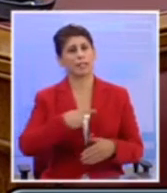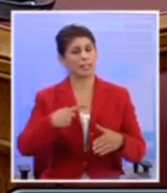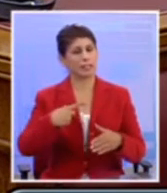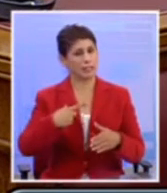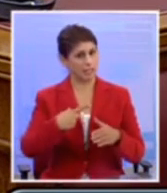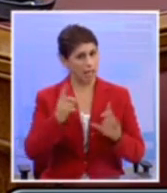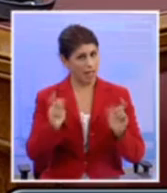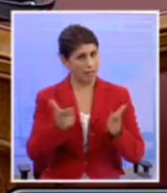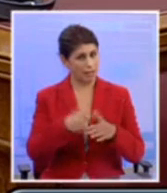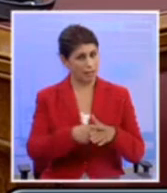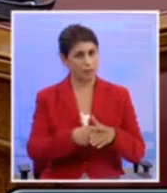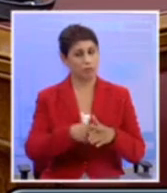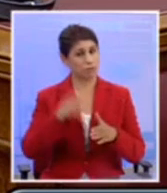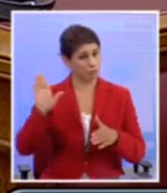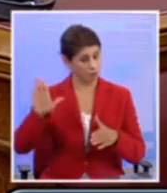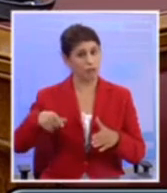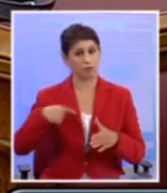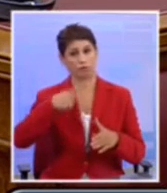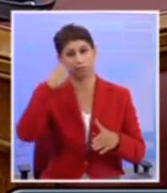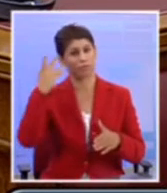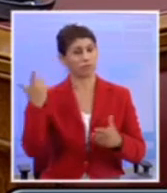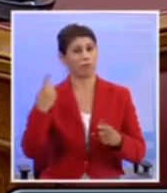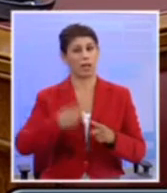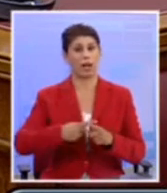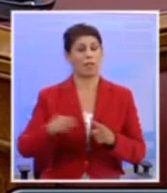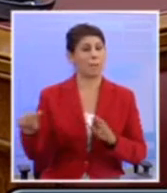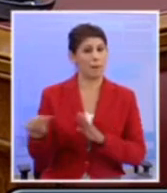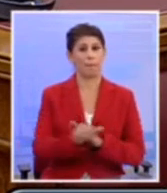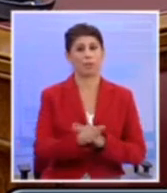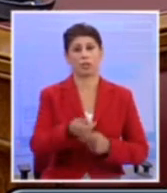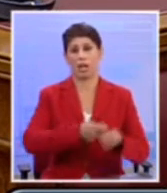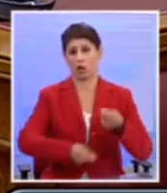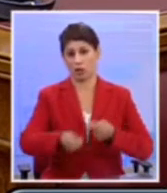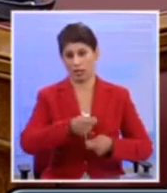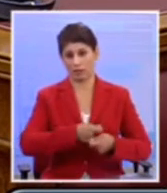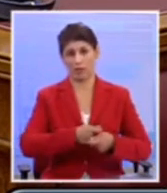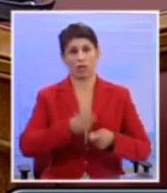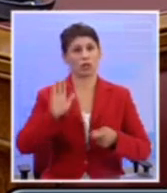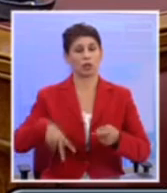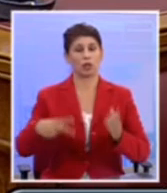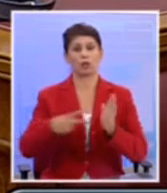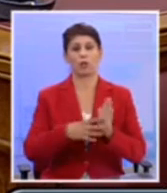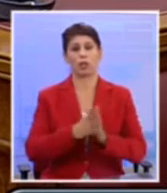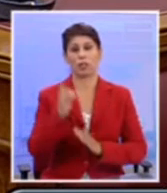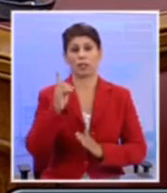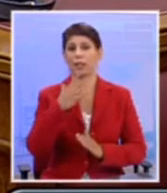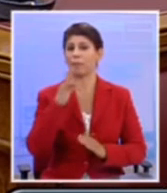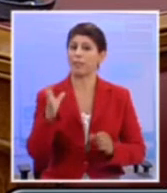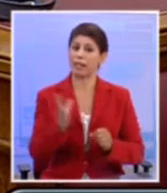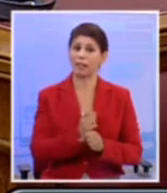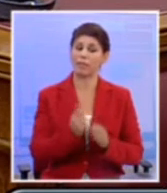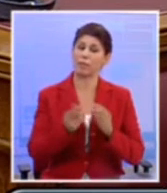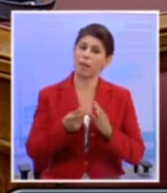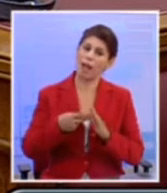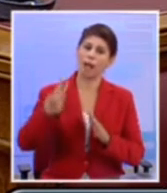τελευταίος περότανε ότι η Ελλάδα θα ξαναμπεί στις αγορές στο τέλος του 2011, επειδή είχε καταφέρει μια